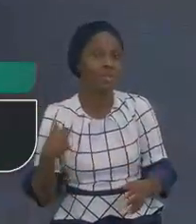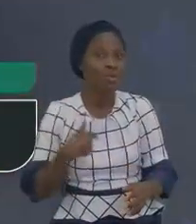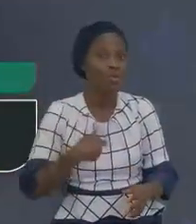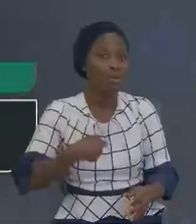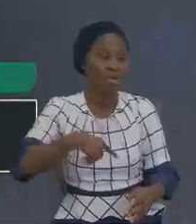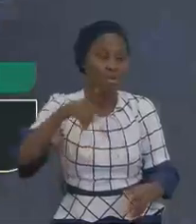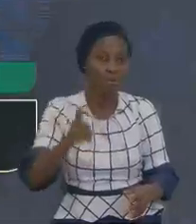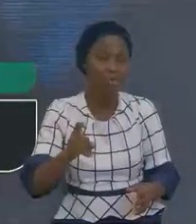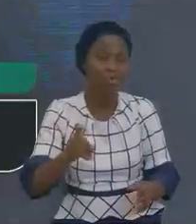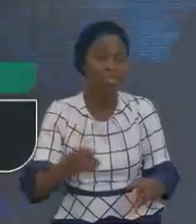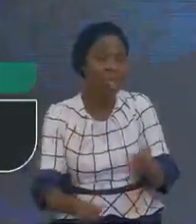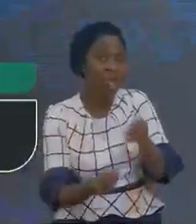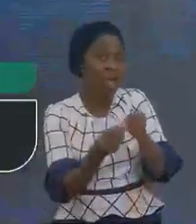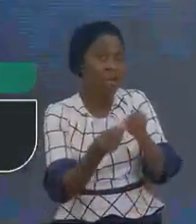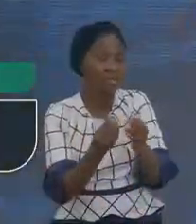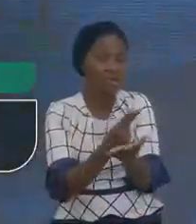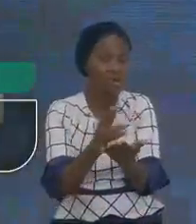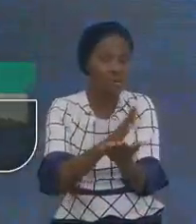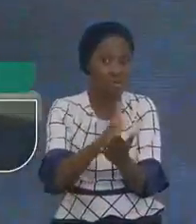la guérison.